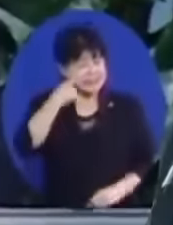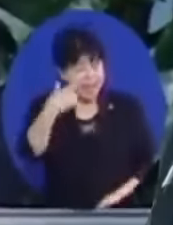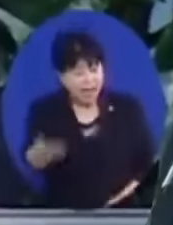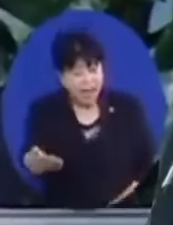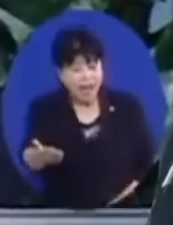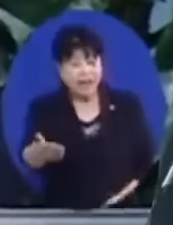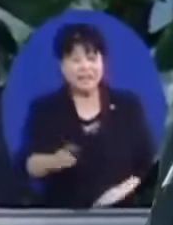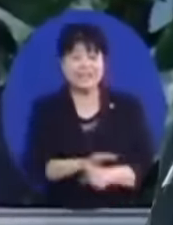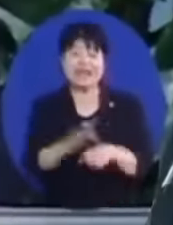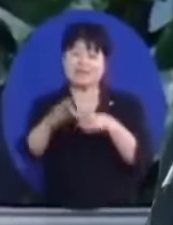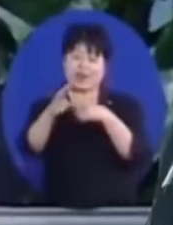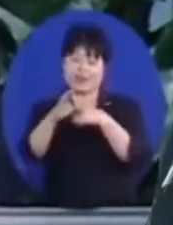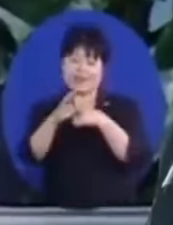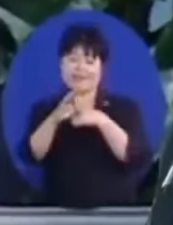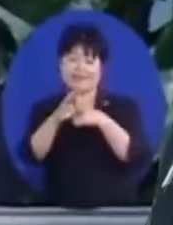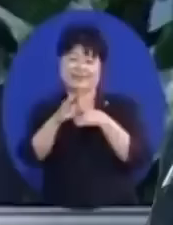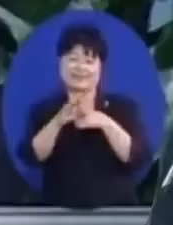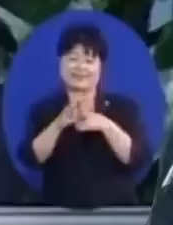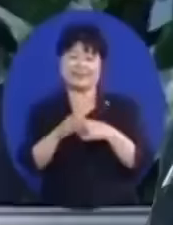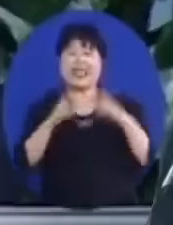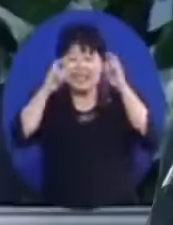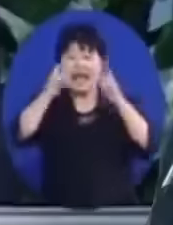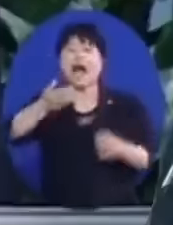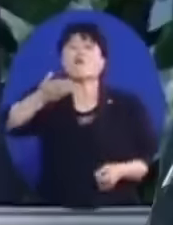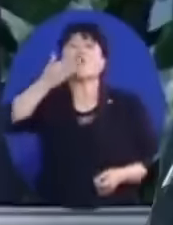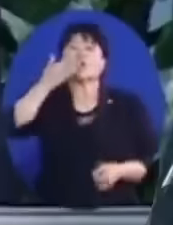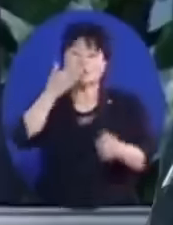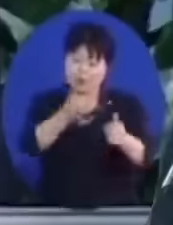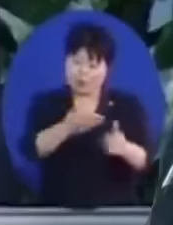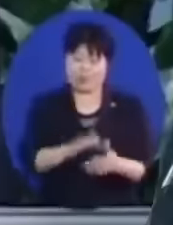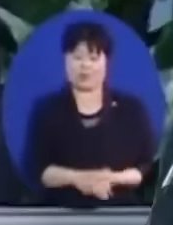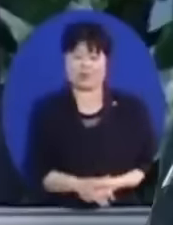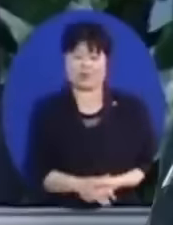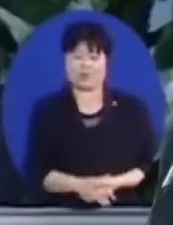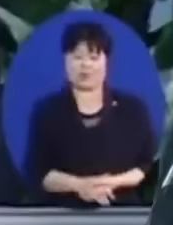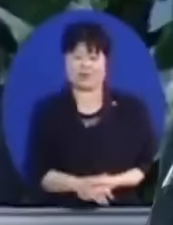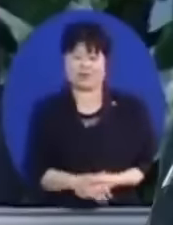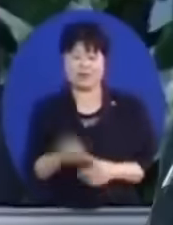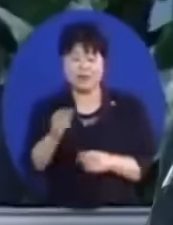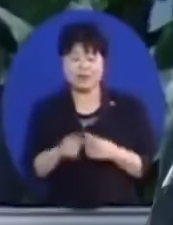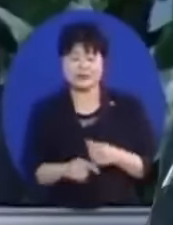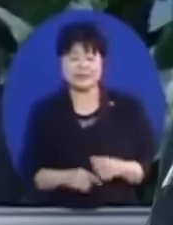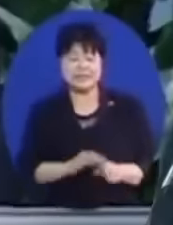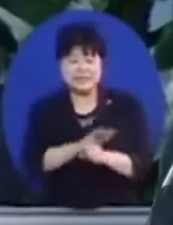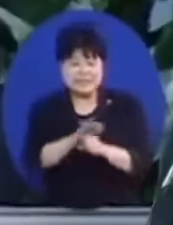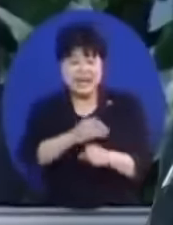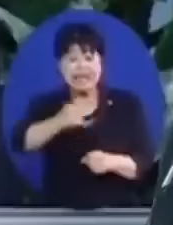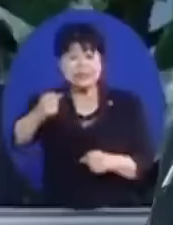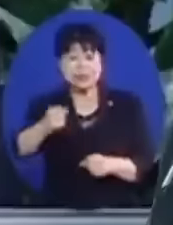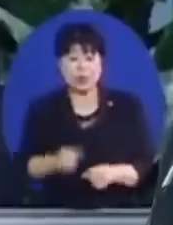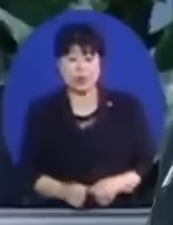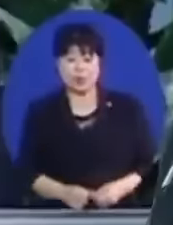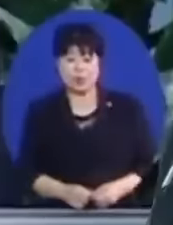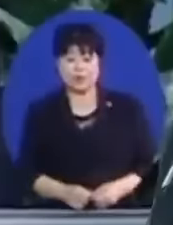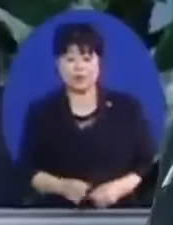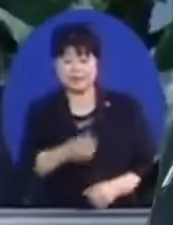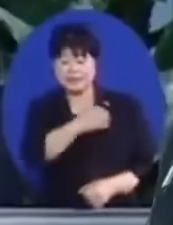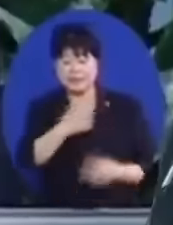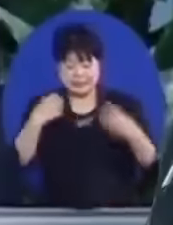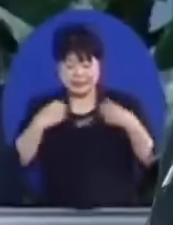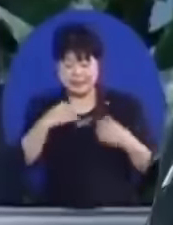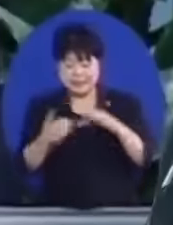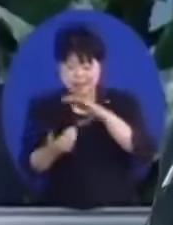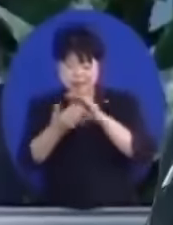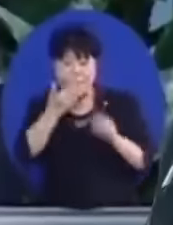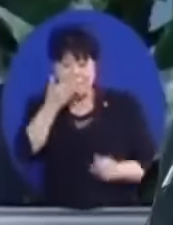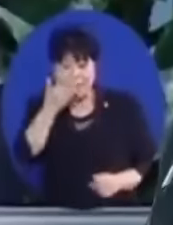그리고 사랑하면 내 양을 먹이라. 우리가 무엇을 하든지 사랑을 가지고 하면 사명감을 다할 수가